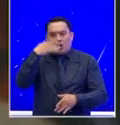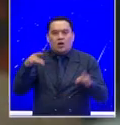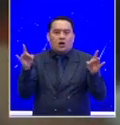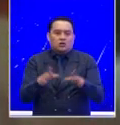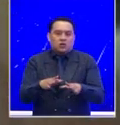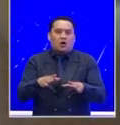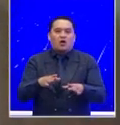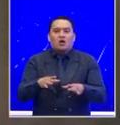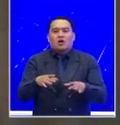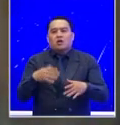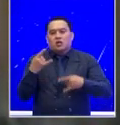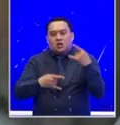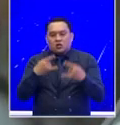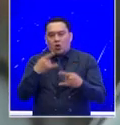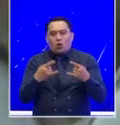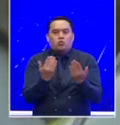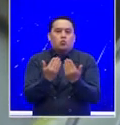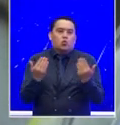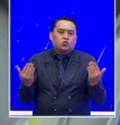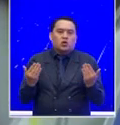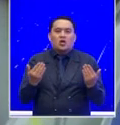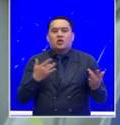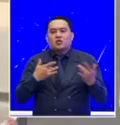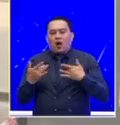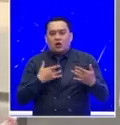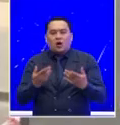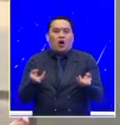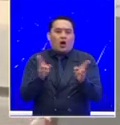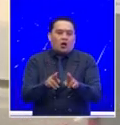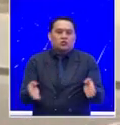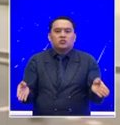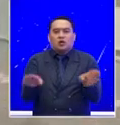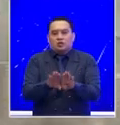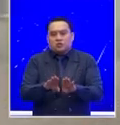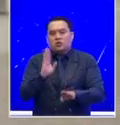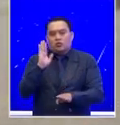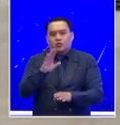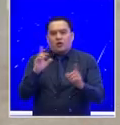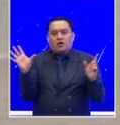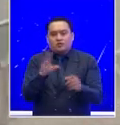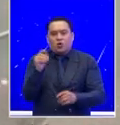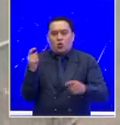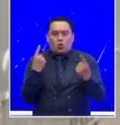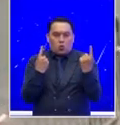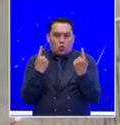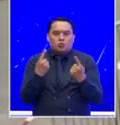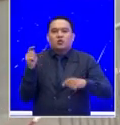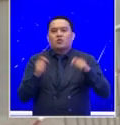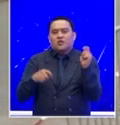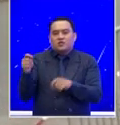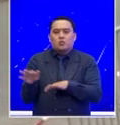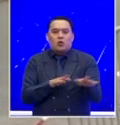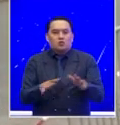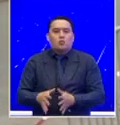Рестораны, кафе, отели, кинотеатры, театры и музеи останутся на данном этапе закрытыми. Крупные фестивали и